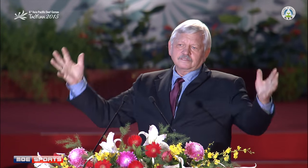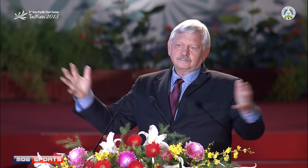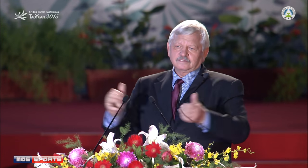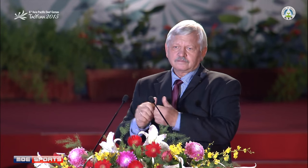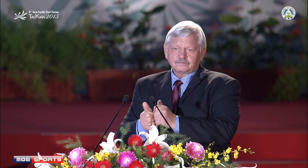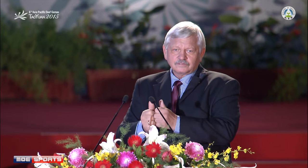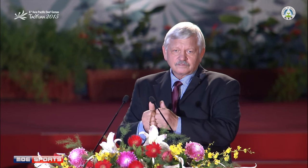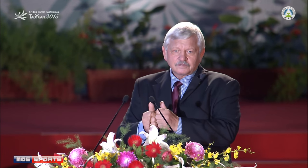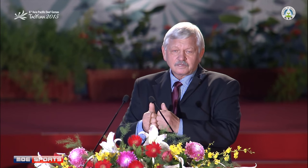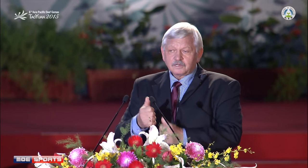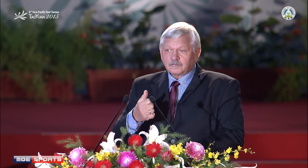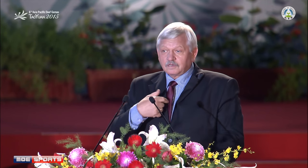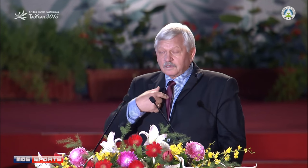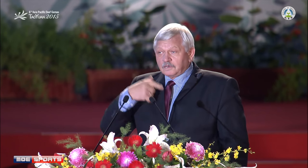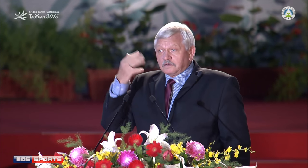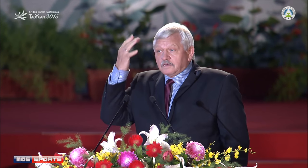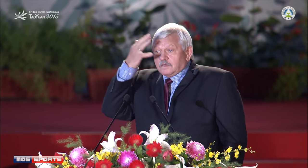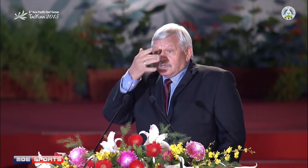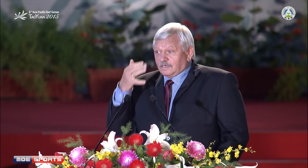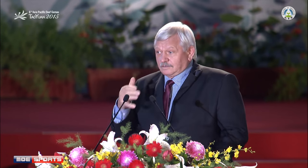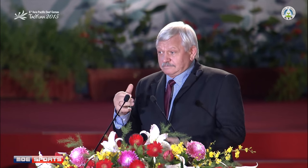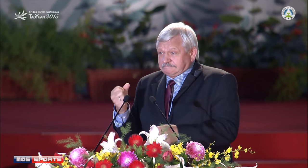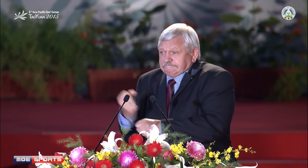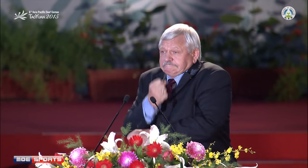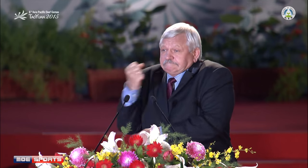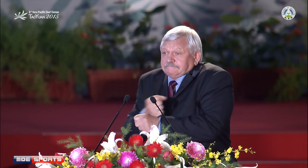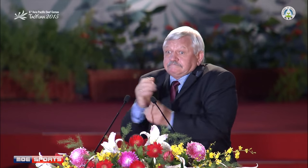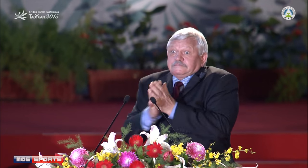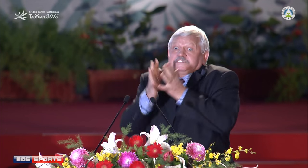让我感到非常的开心。